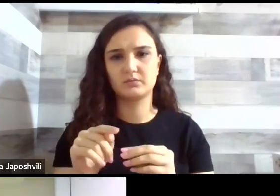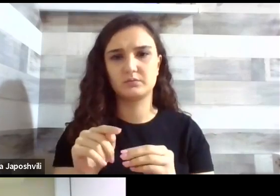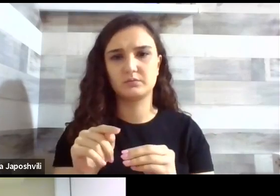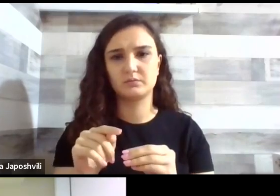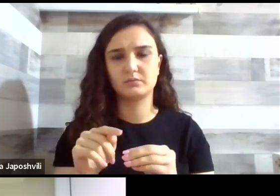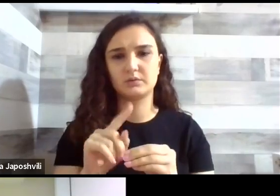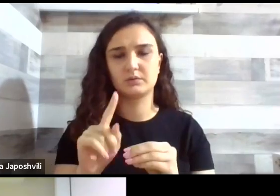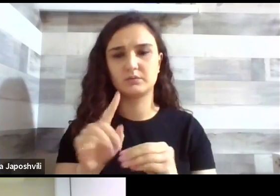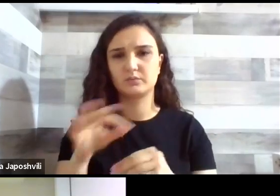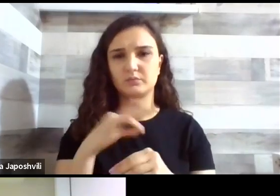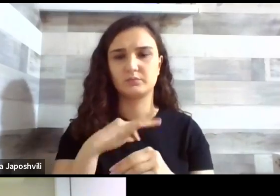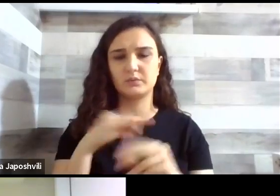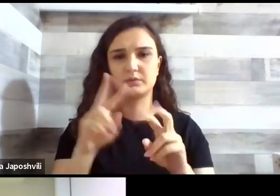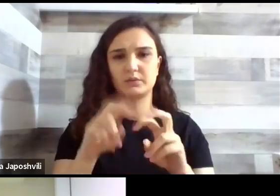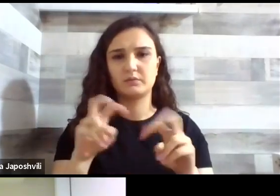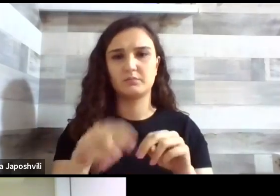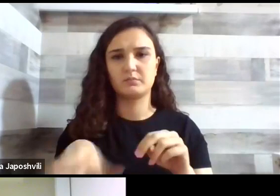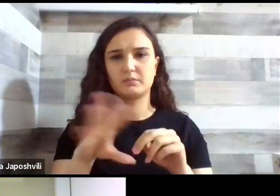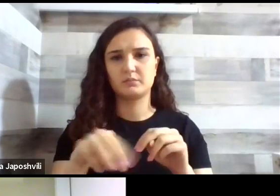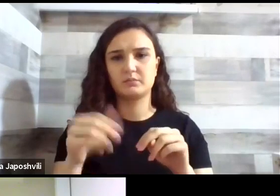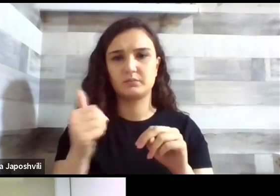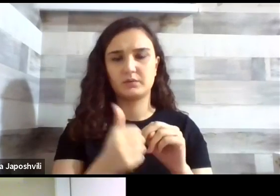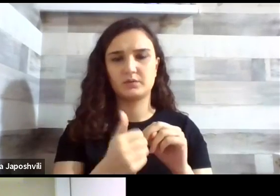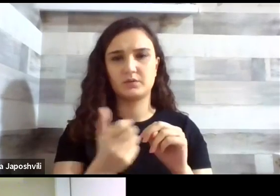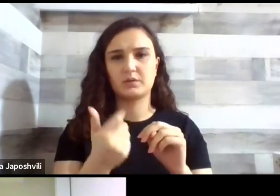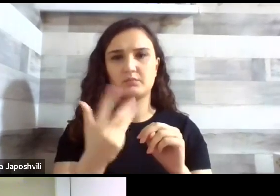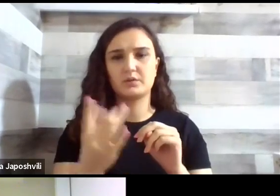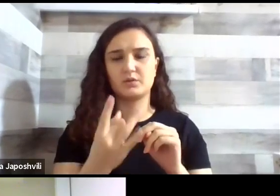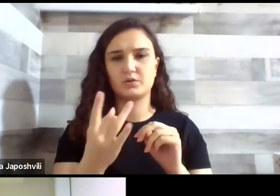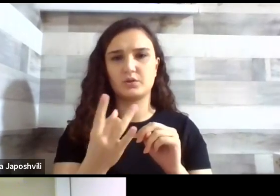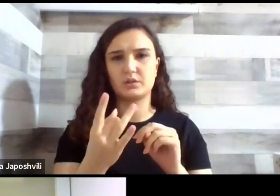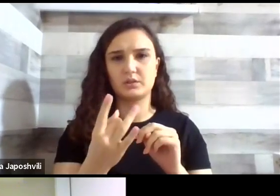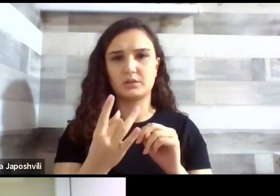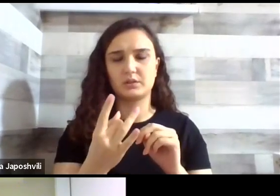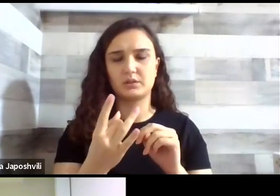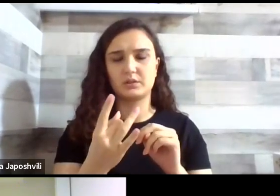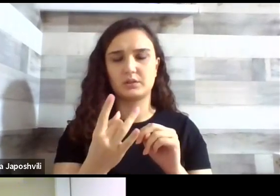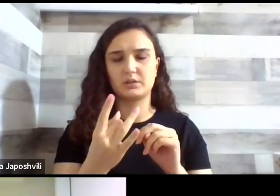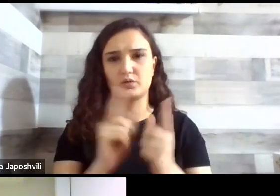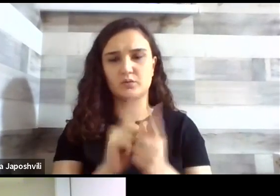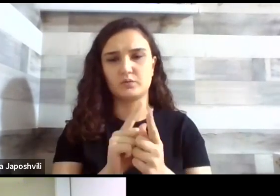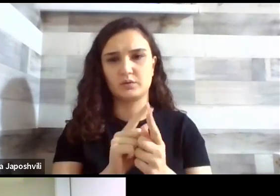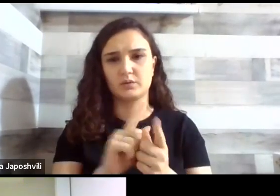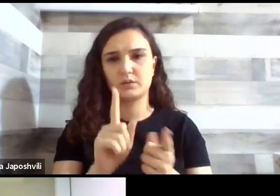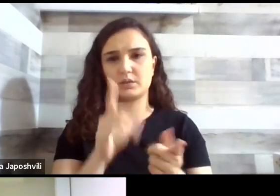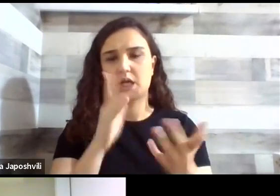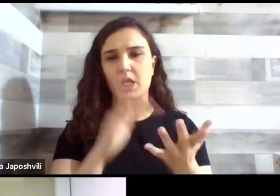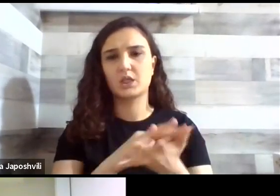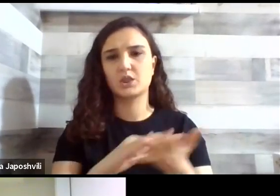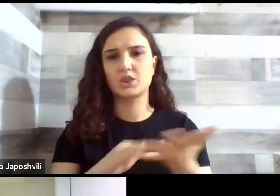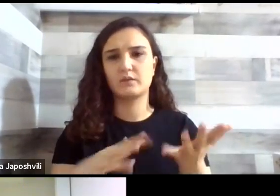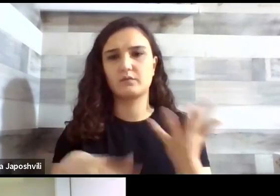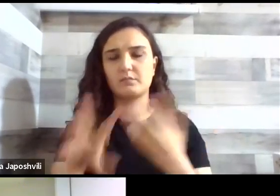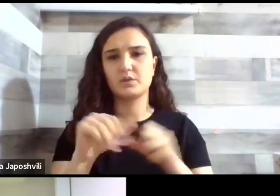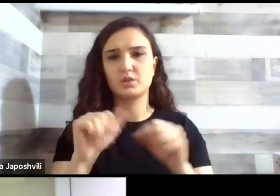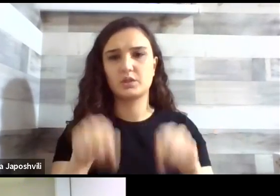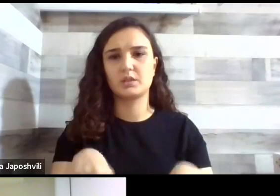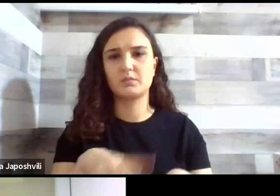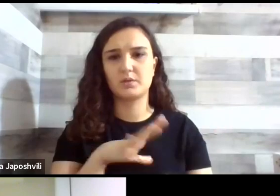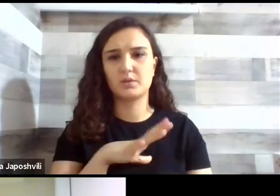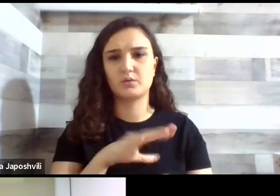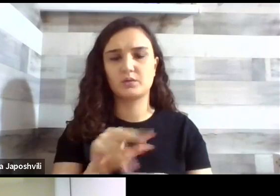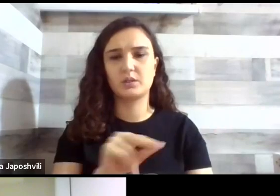დრას გვეუბნება კვლევები. კვირაში რამდენჯერ, თითო შეხვედრა რა ხანგრძლივობის შეიძლება